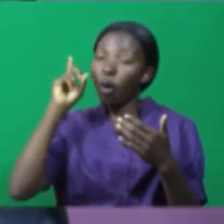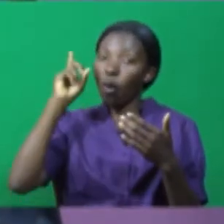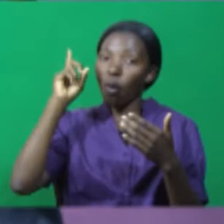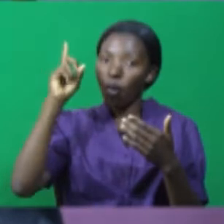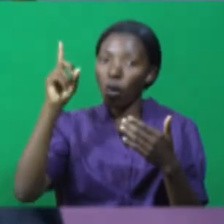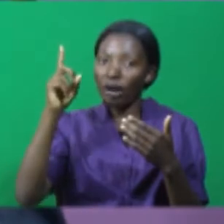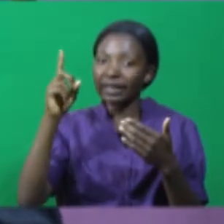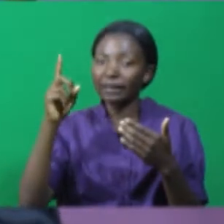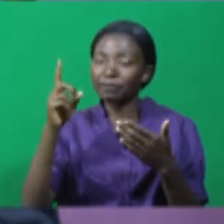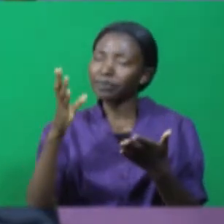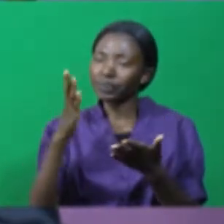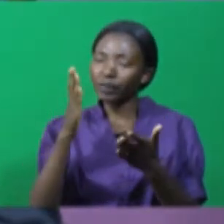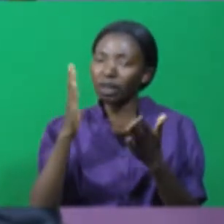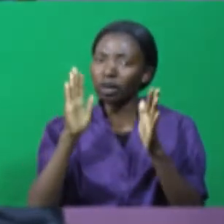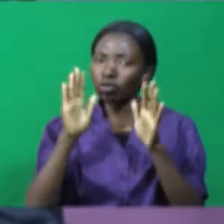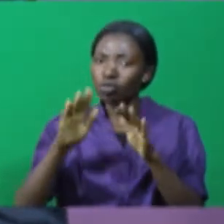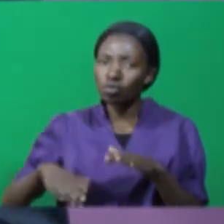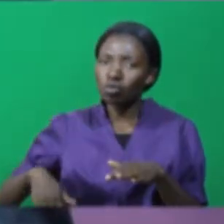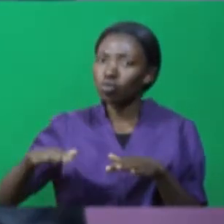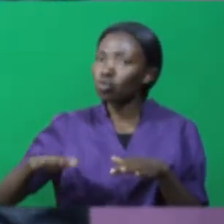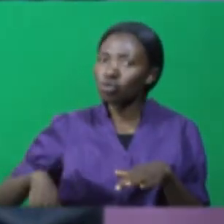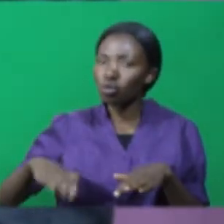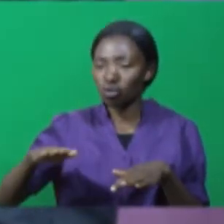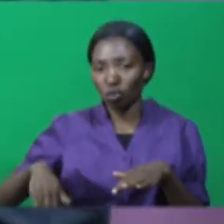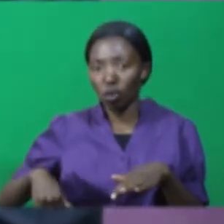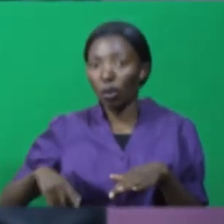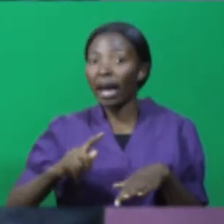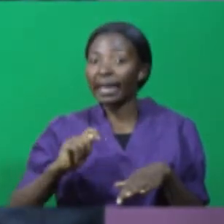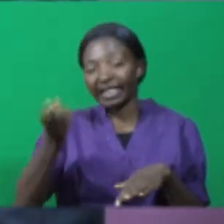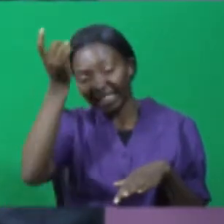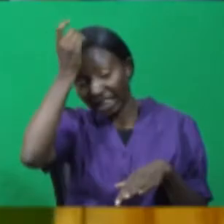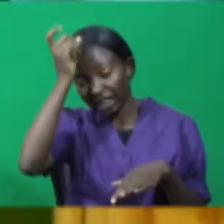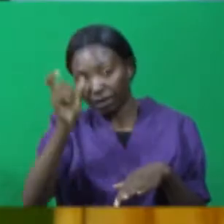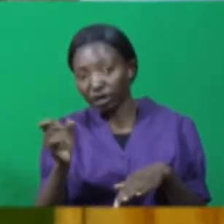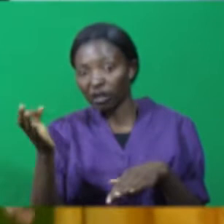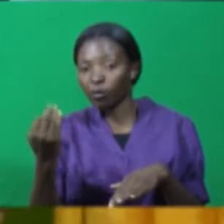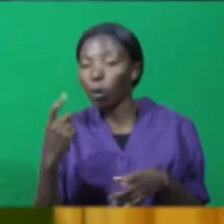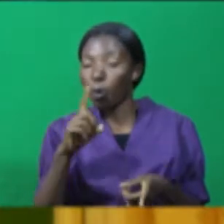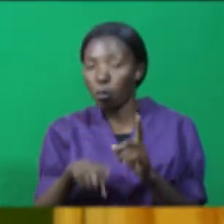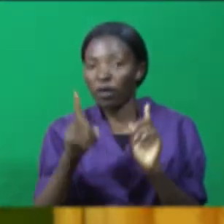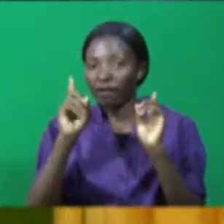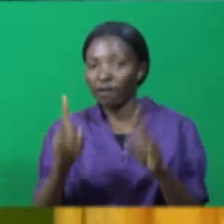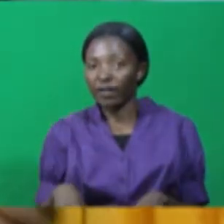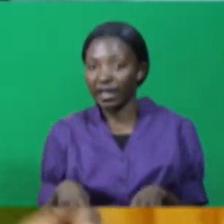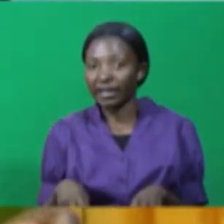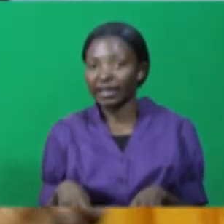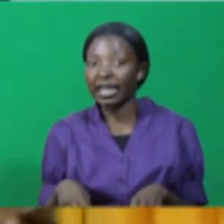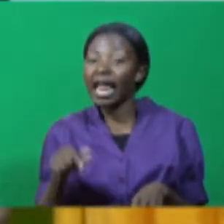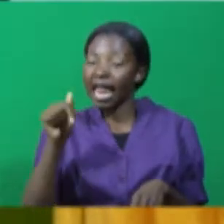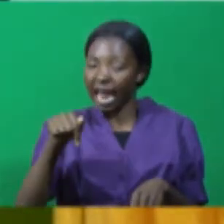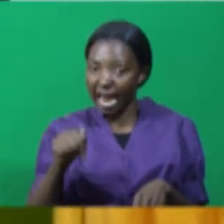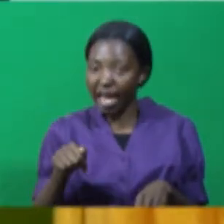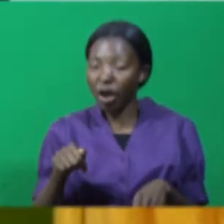akadzora progress yemhandu. Speed yavo kuti vasabata kusvika vabude. Kutosvikira ngirozi dzauya kuzovhombora